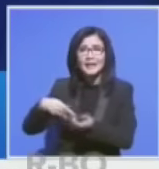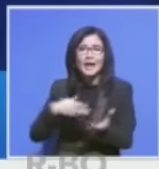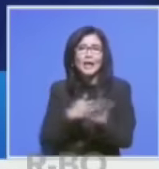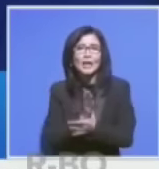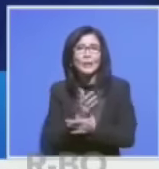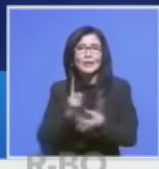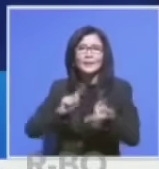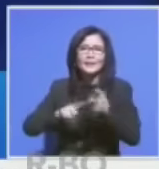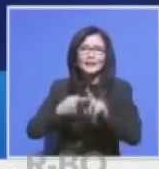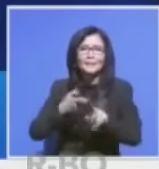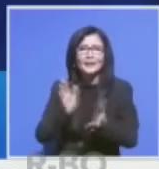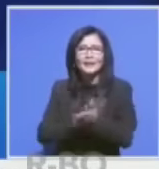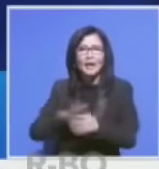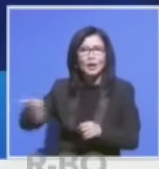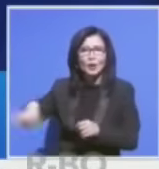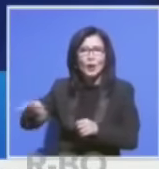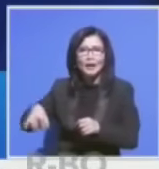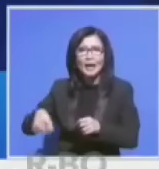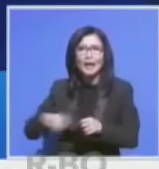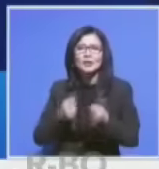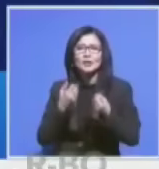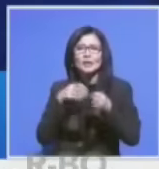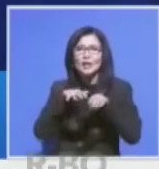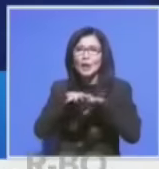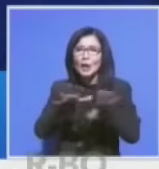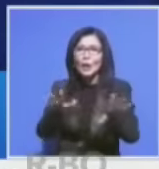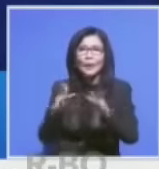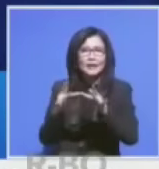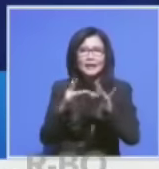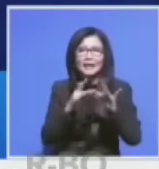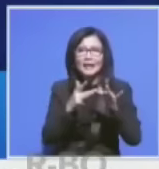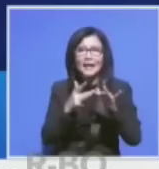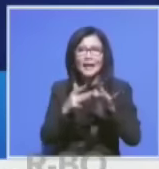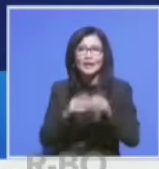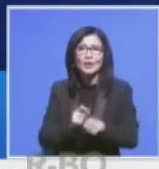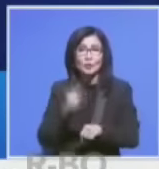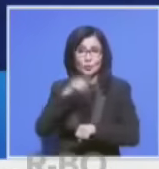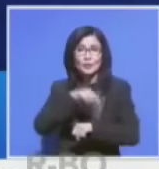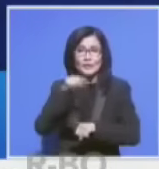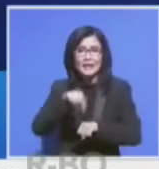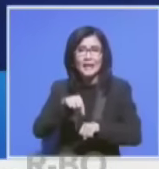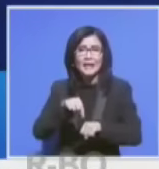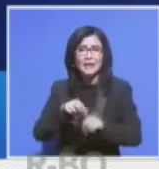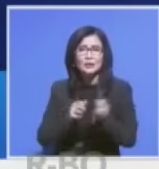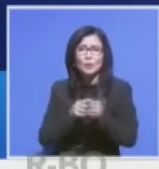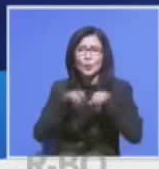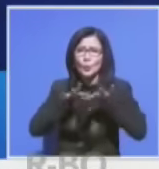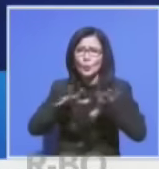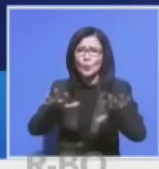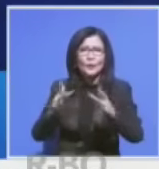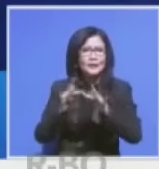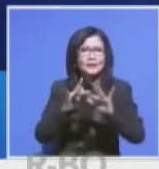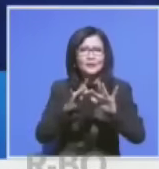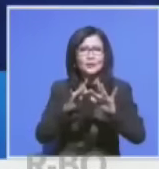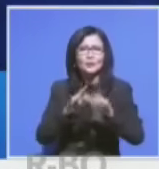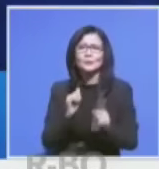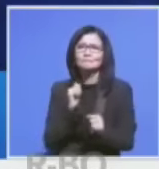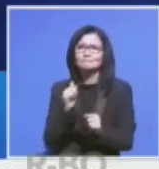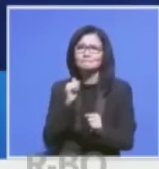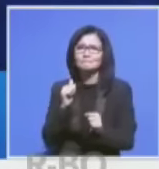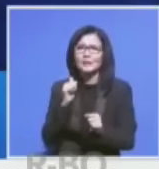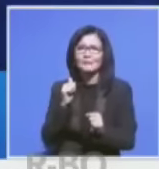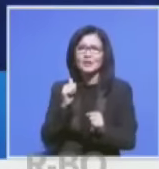keluarga, lalu sosial media. Karena kayaknya untuk zaman sekarang media sosial itu very on ya.